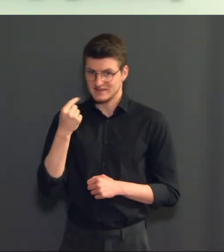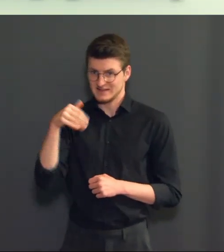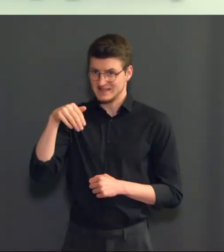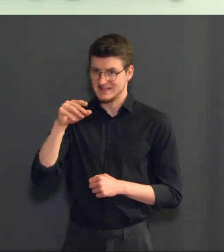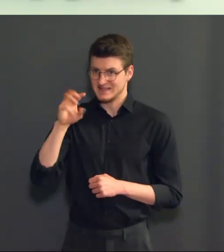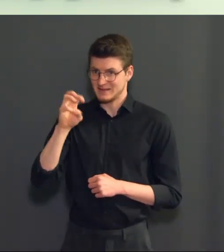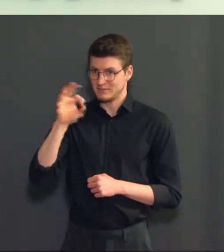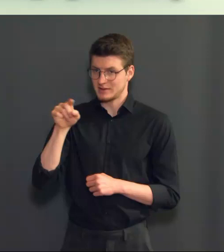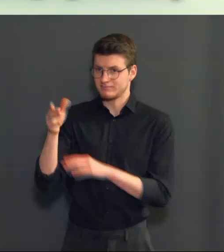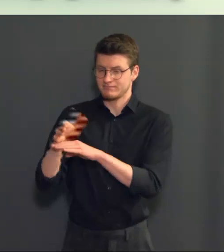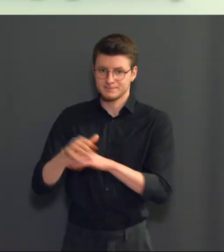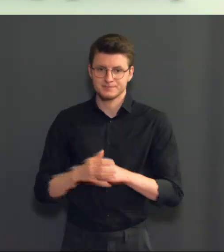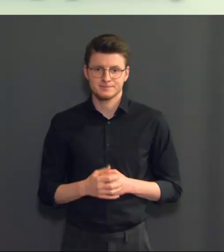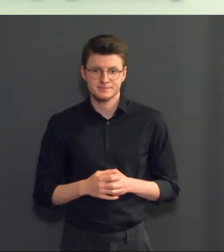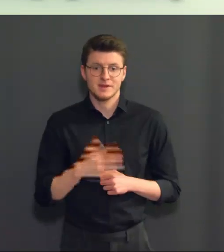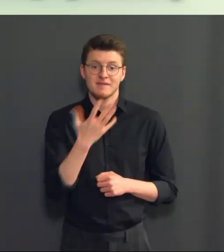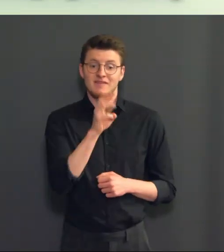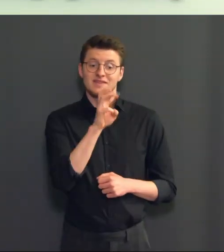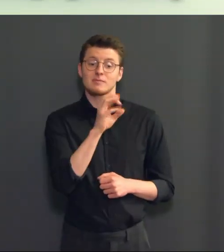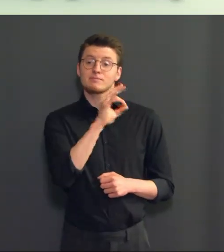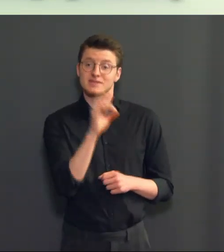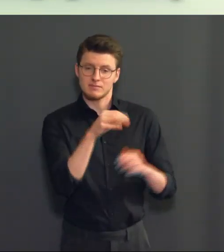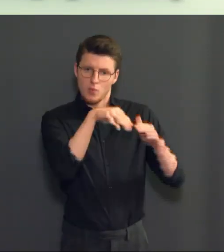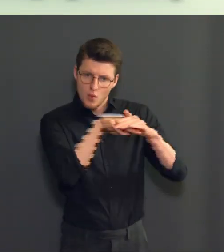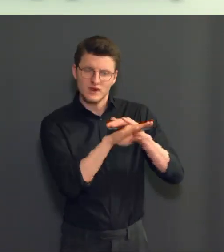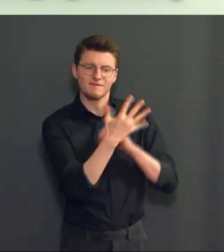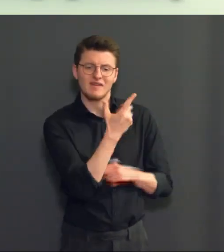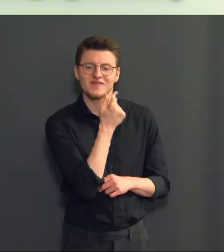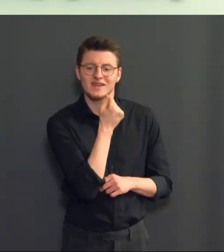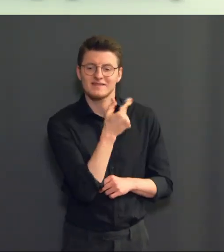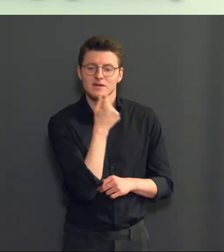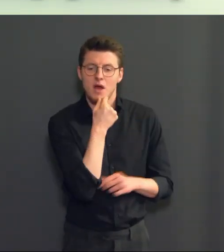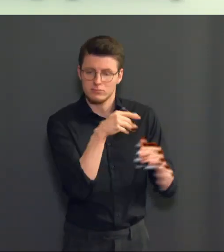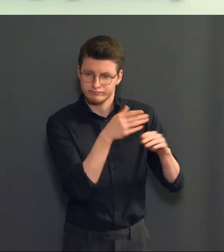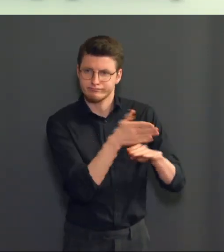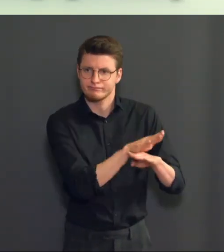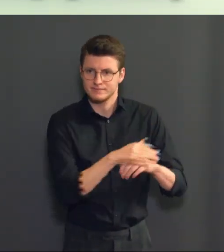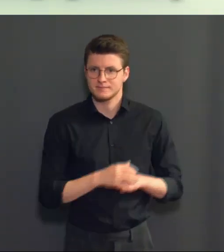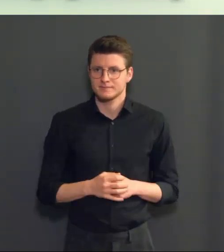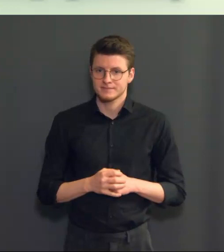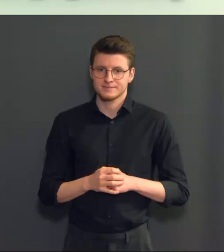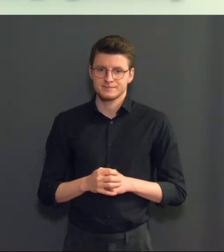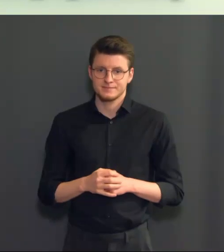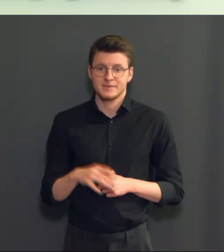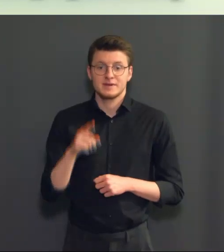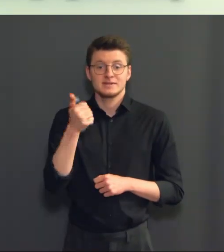35% was jonger dan 75 jaar en 26% ouder dan 84 jaar.